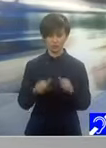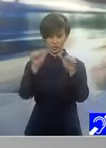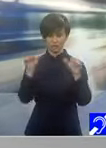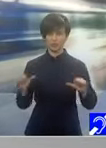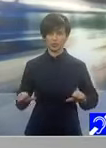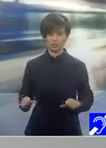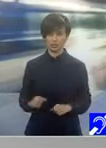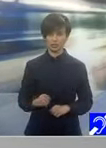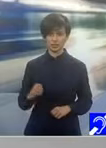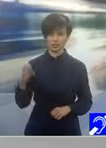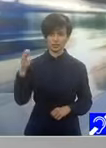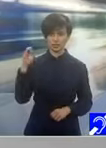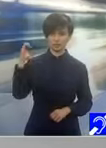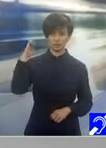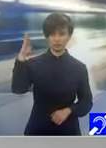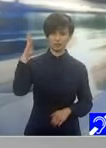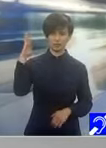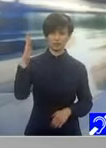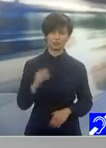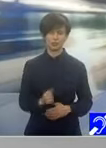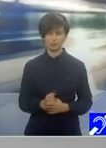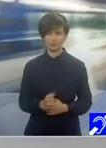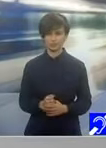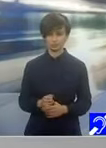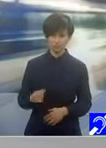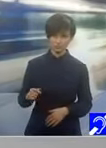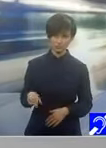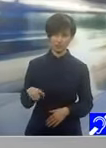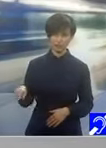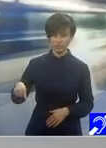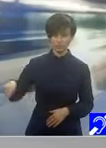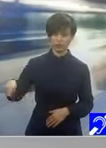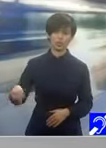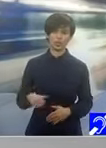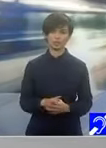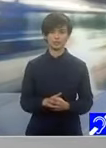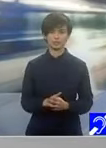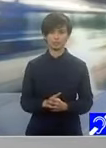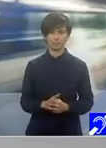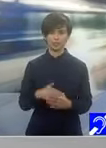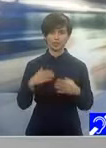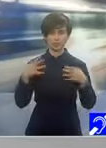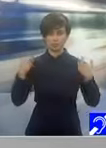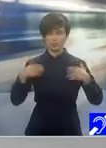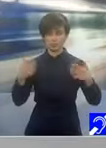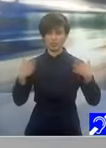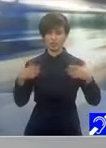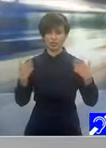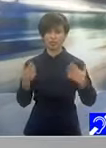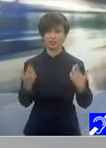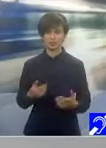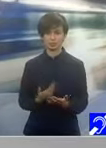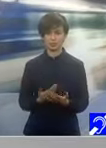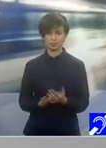B, care sunt în mediul rural. Ne-am bucurat că avem această posibilitate,